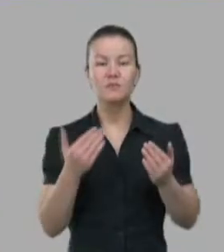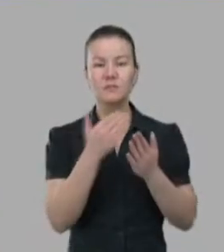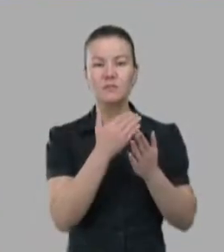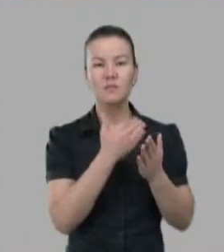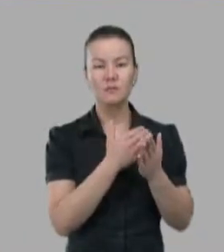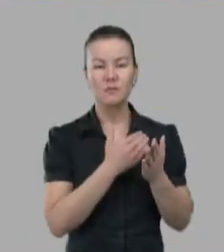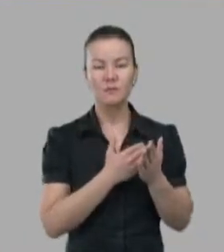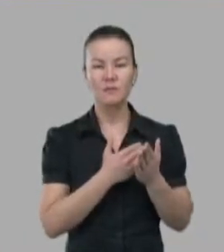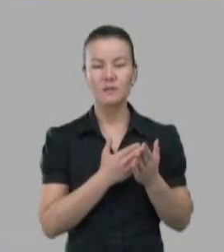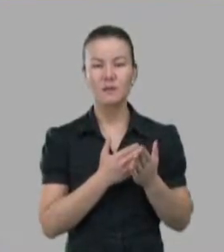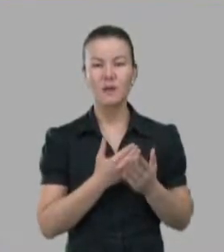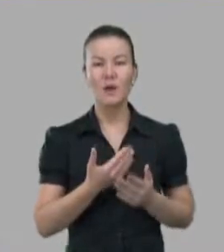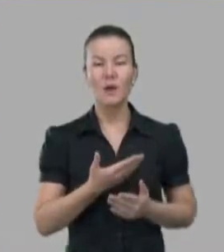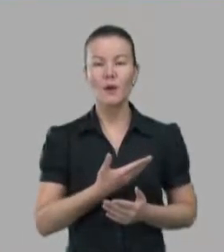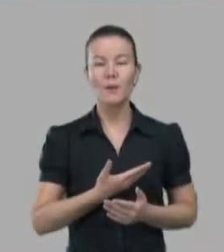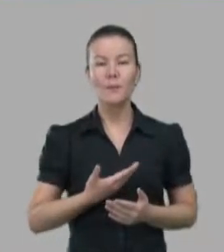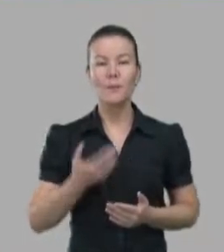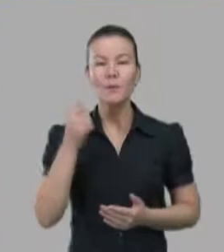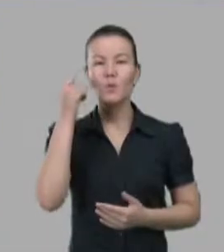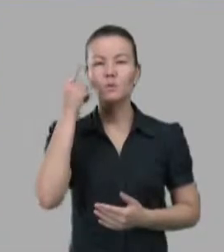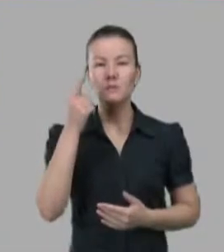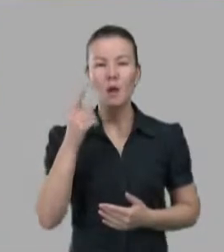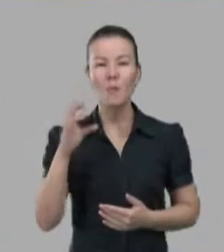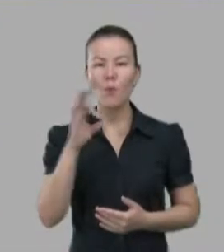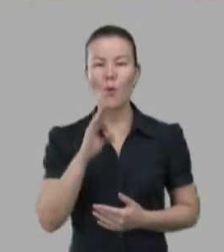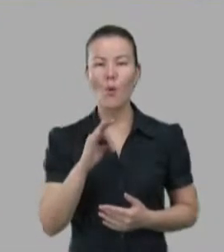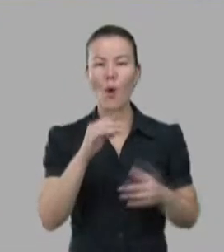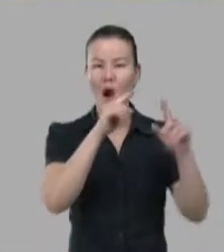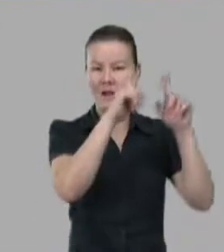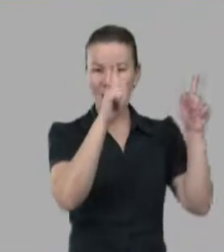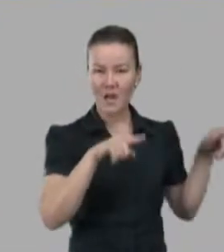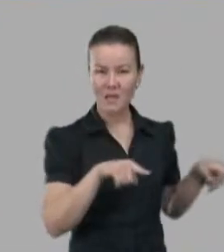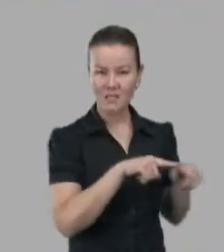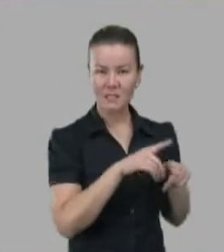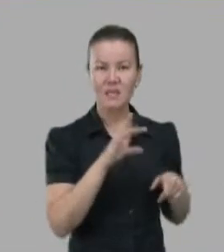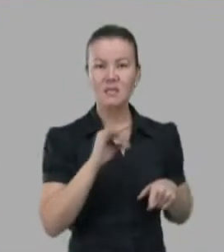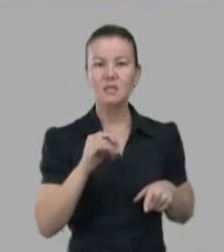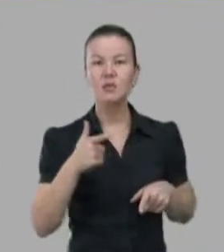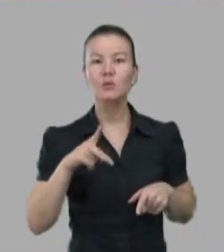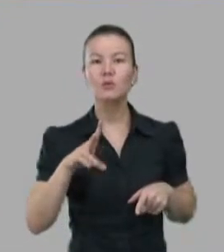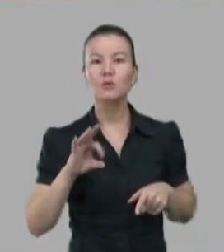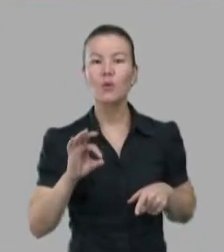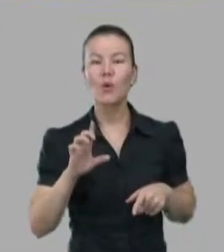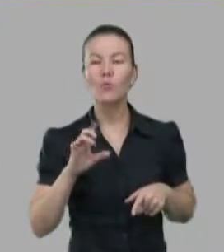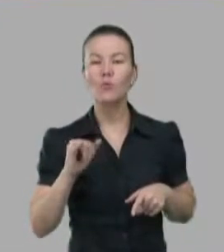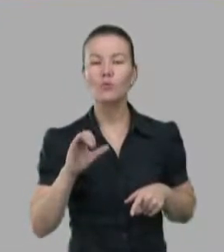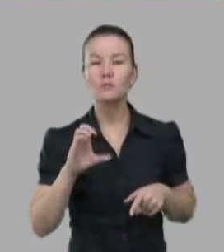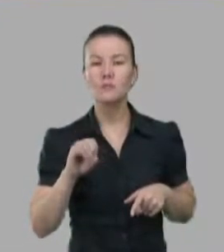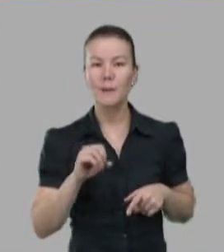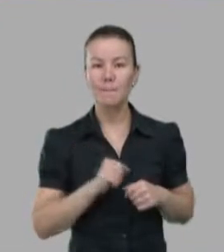Сегодня на уроке узнаем о карте и глобусе.